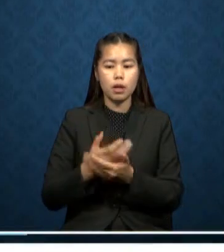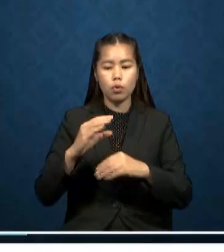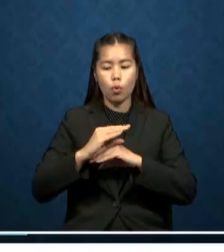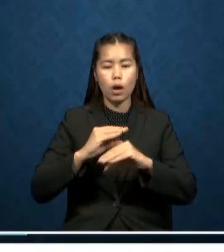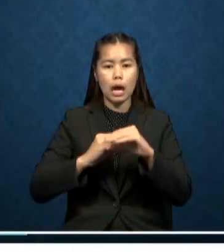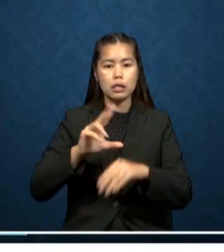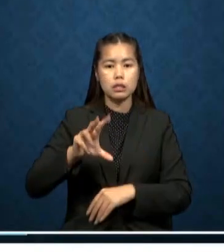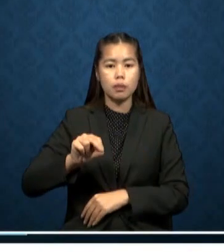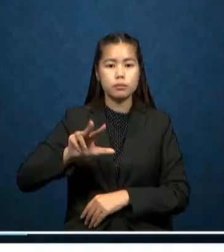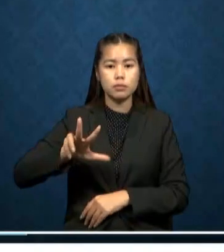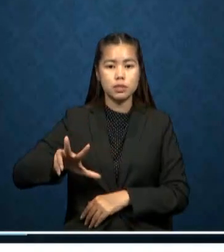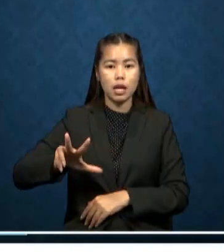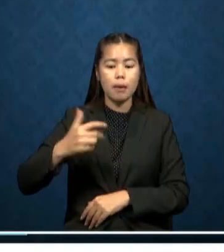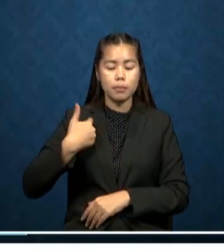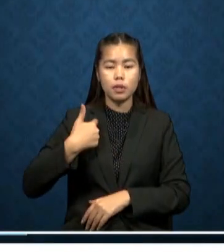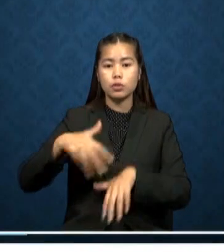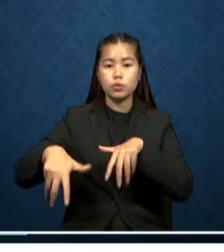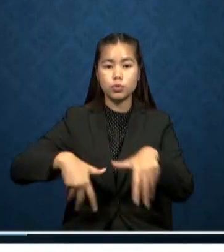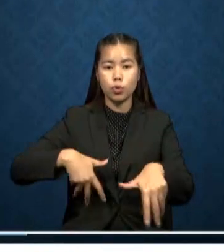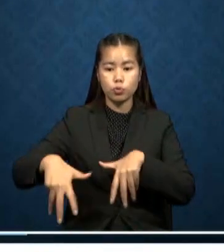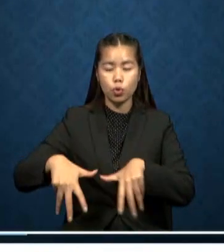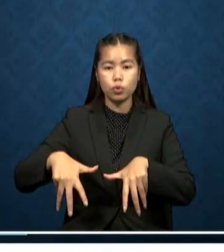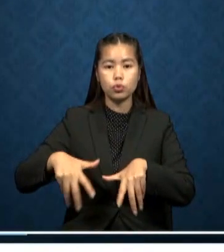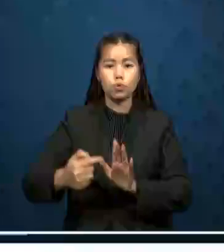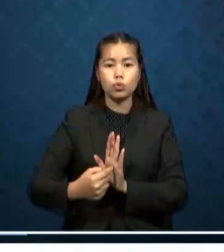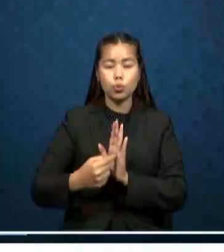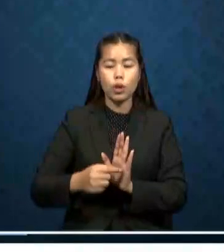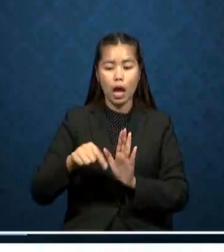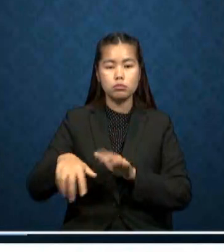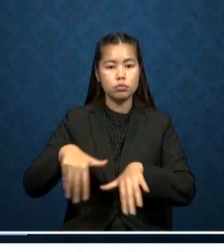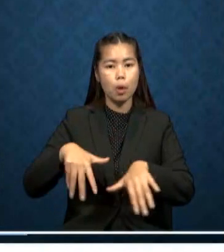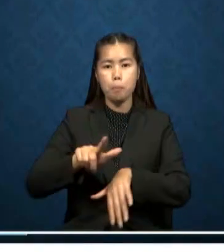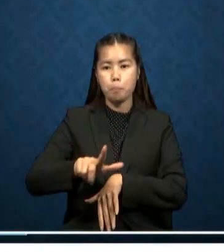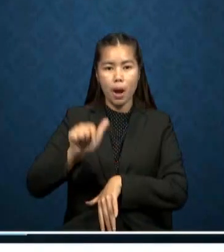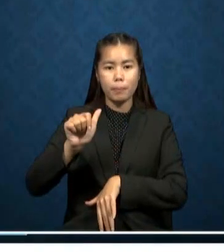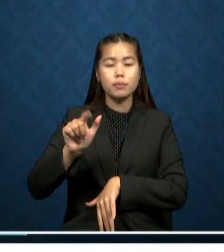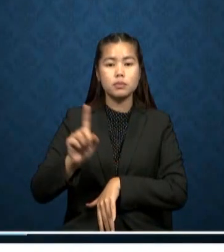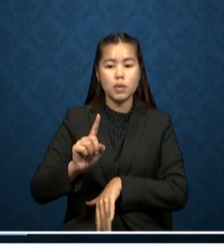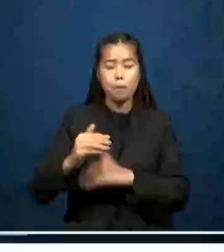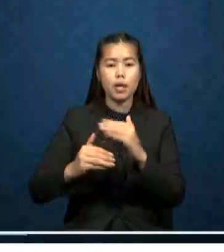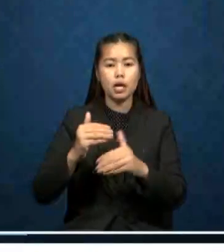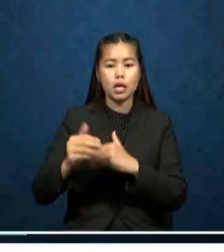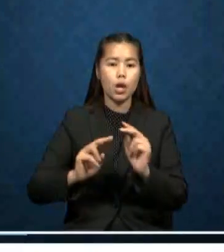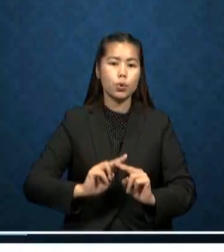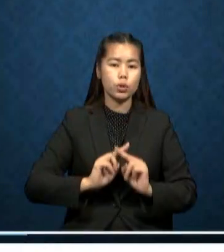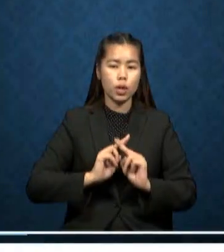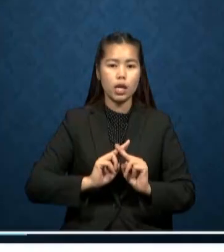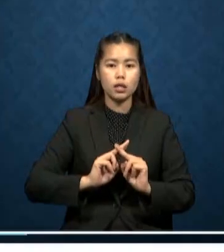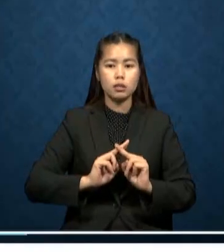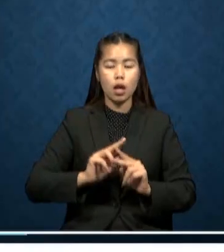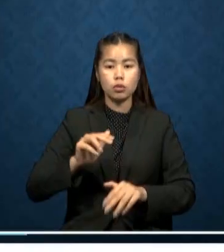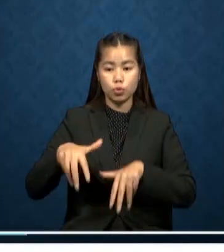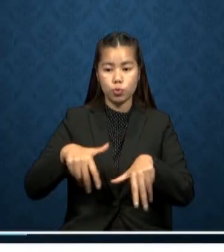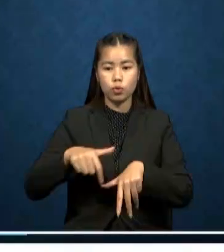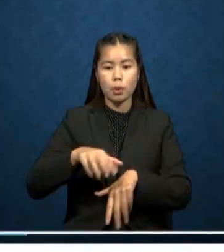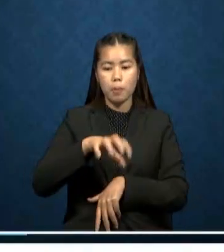การในชุมชนที่เป็นต้นแบบในการที่นำStar STEMไพัฒนาชุมชนด้วยตนเองจำนวน